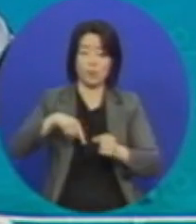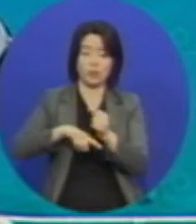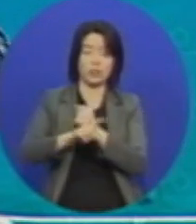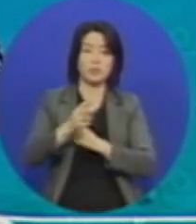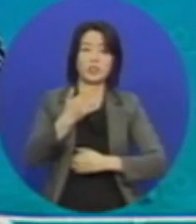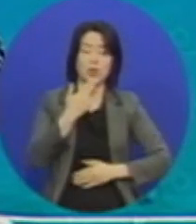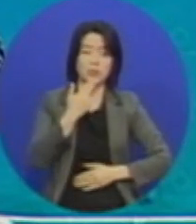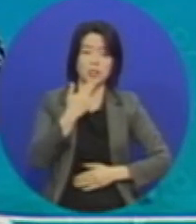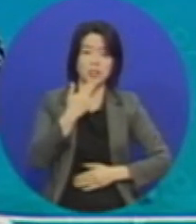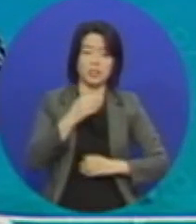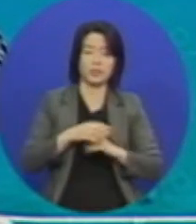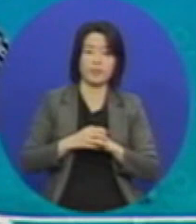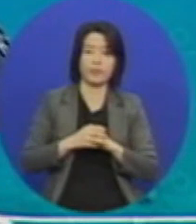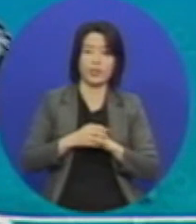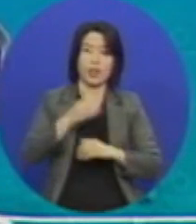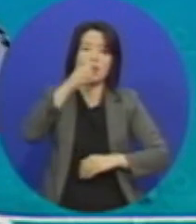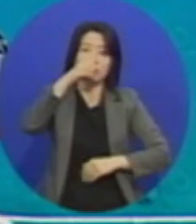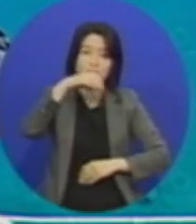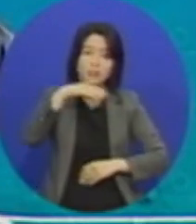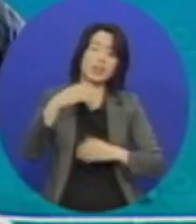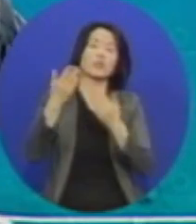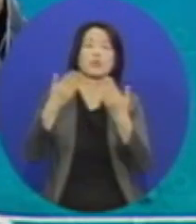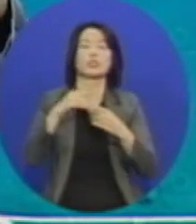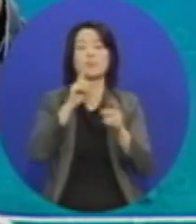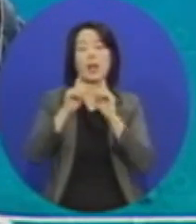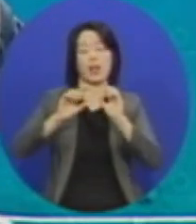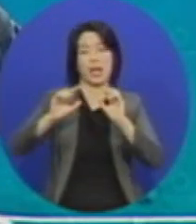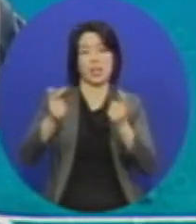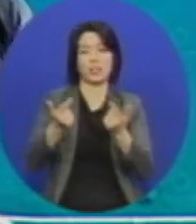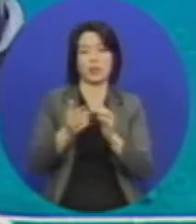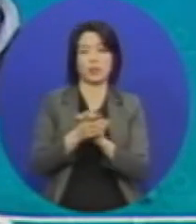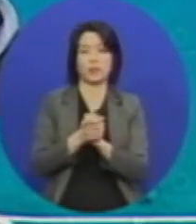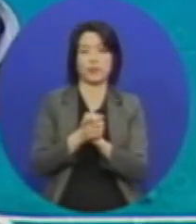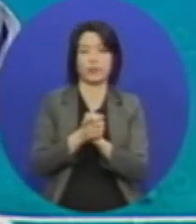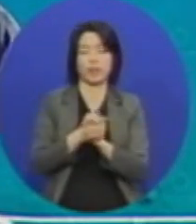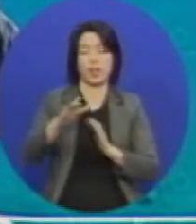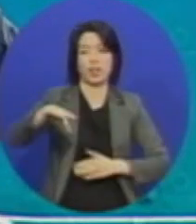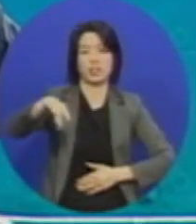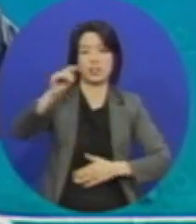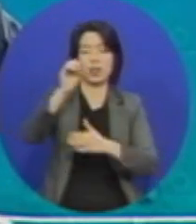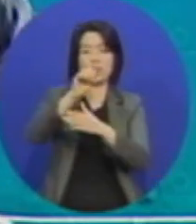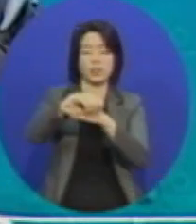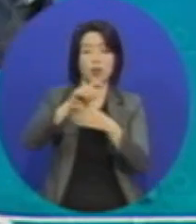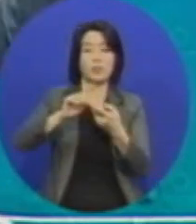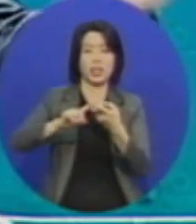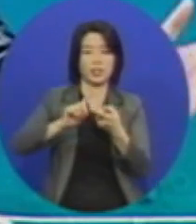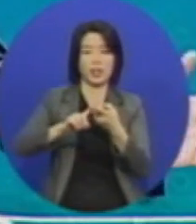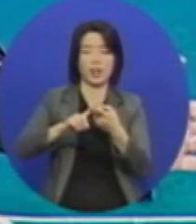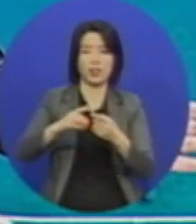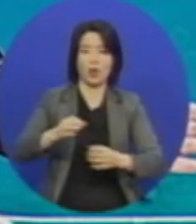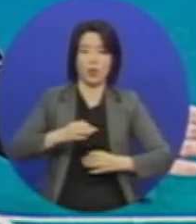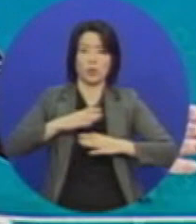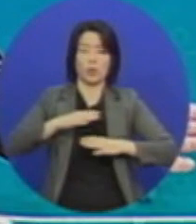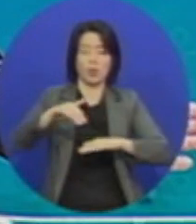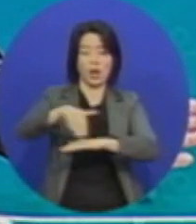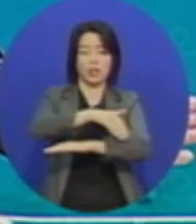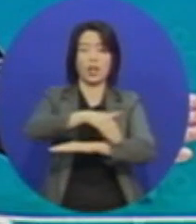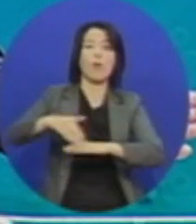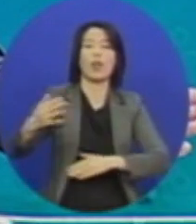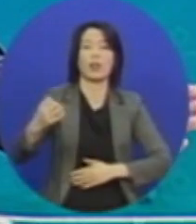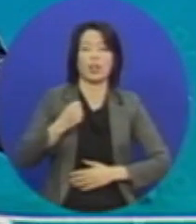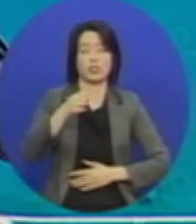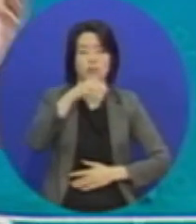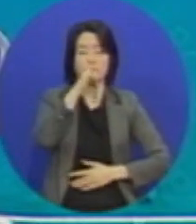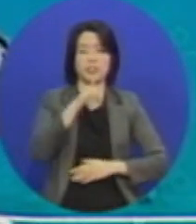그저 주신 말씀도 아니에요 하나님은 이 첫 열매의 관한 놀라운 계획을 가지고 계셨어요